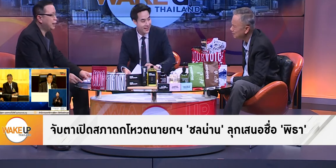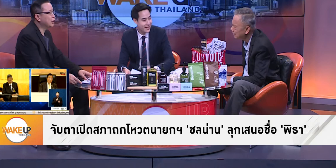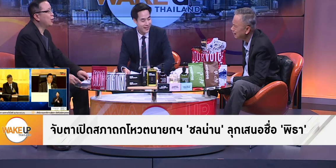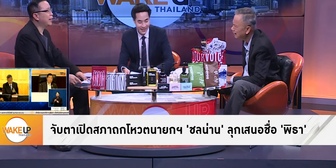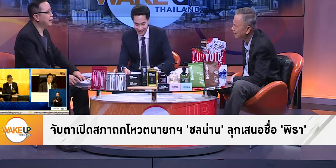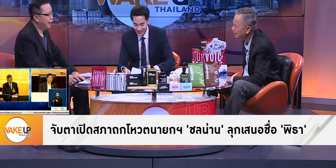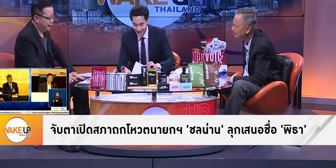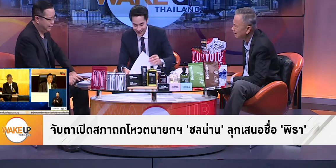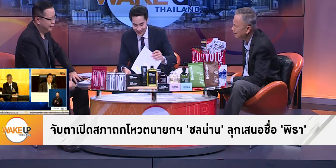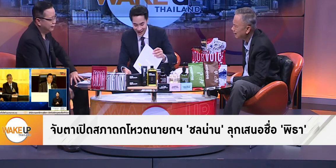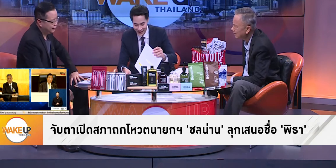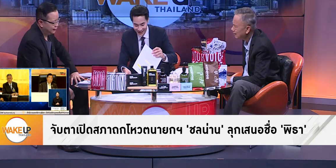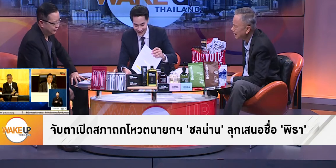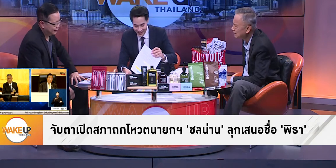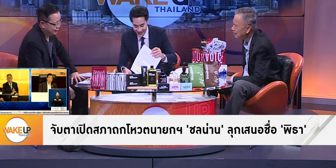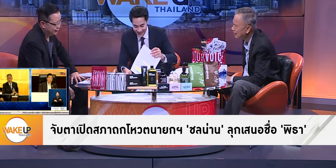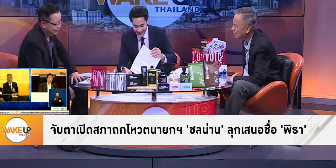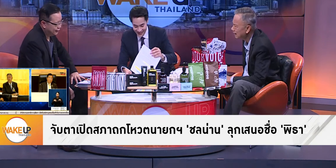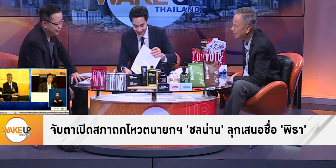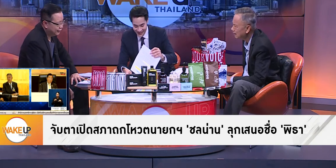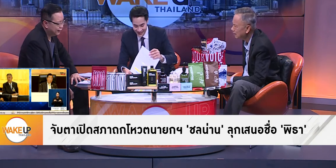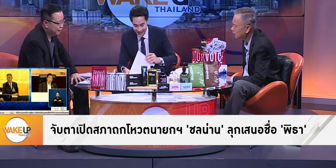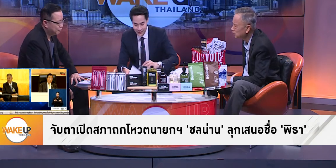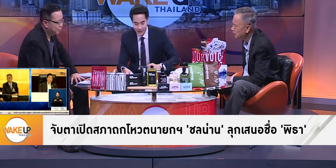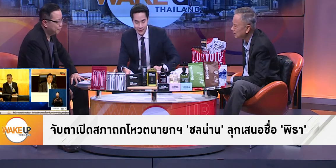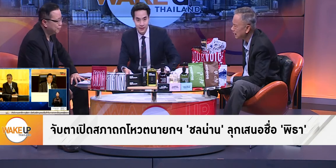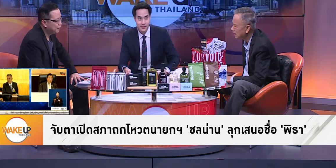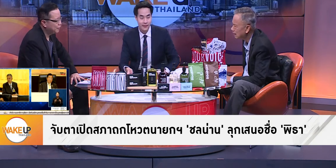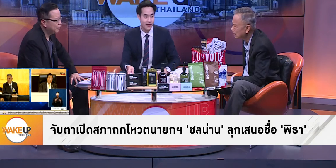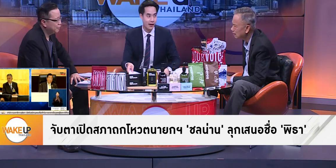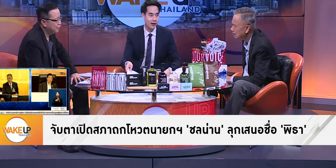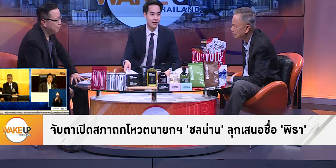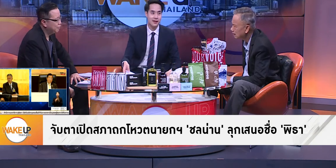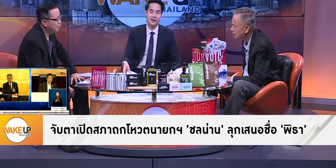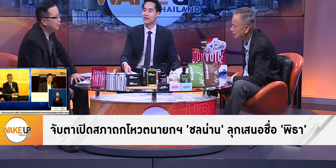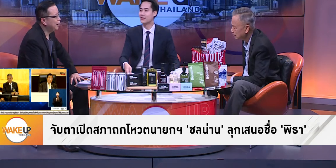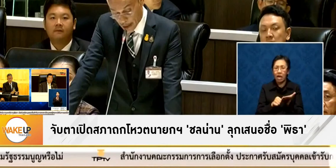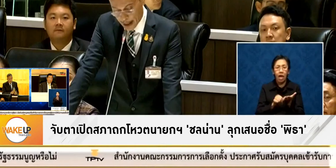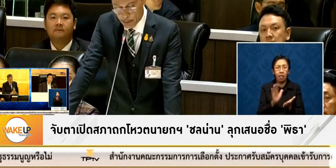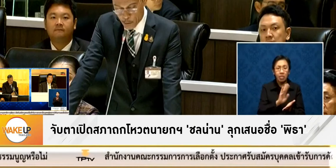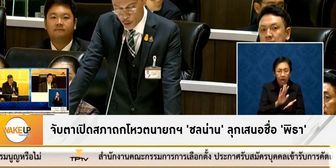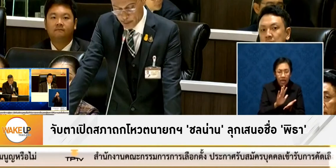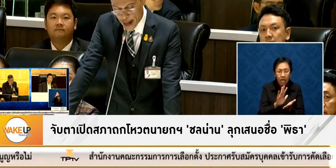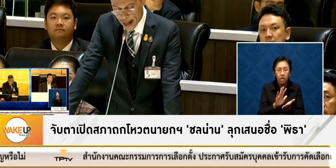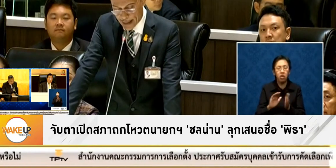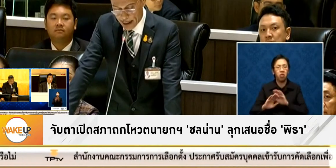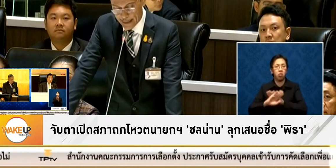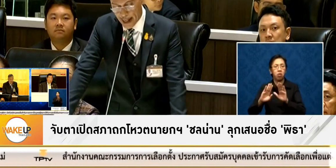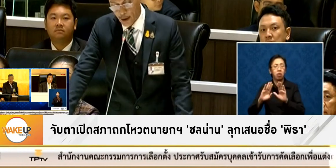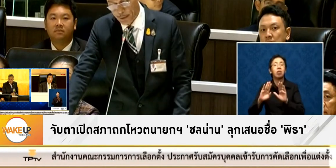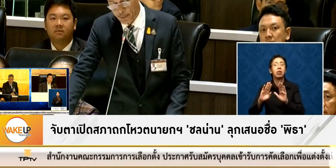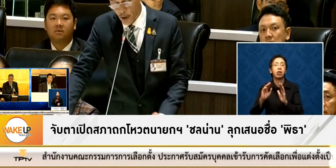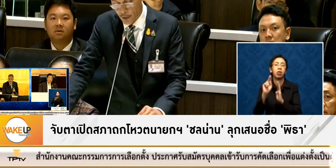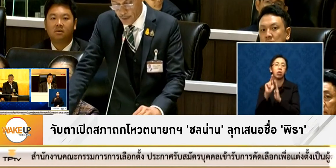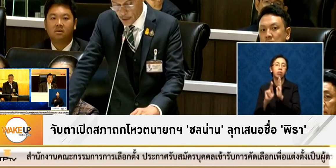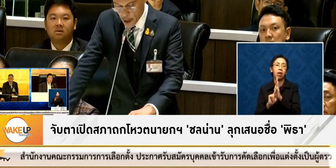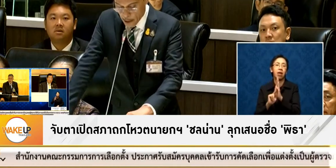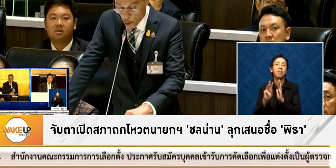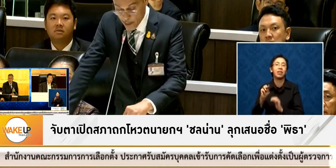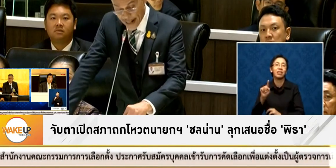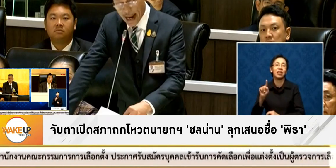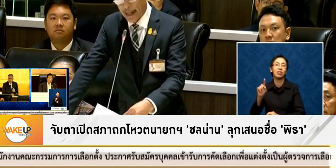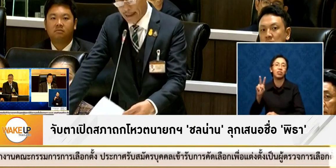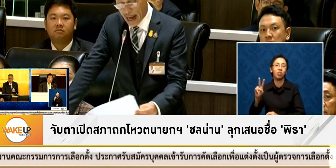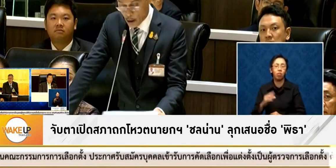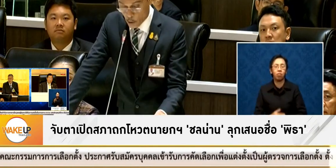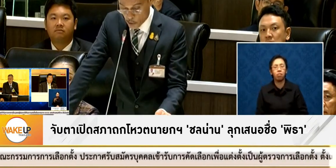ขาก็ได้ส.ส.เขตไง ใช่ ได้ไปจากอะไรรู้อยู่แก่ใจ ก็จะคะแนนนิยมไงแต่ไม่เป็นไรก็คนเขาเลือกเข้าม